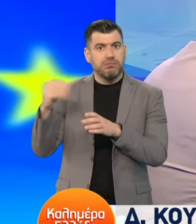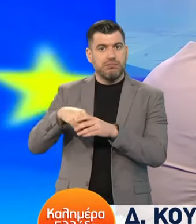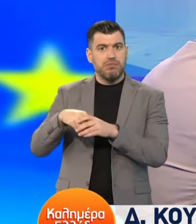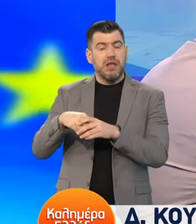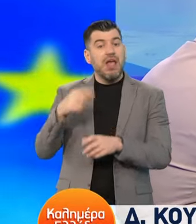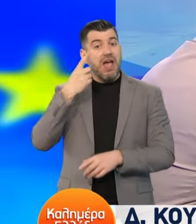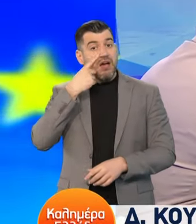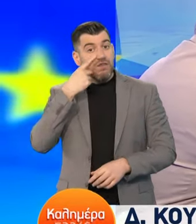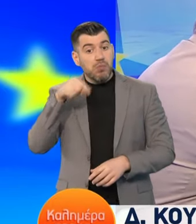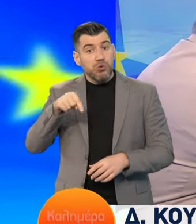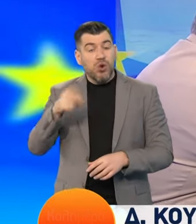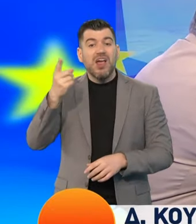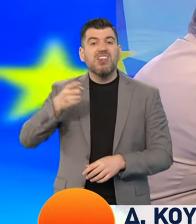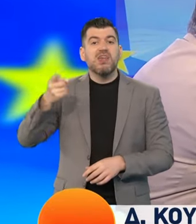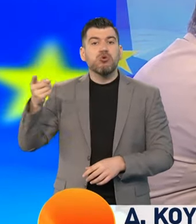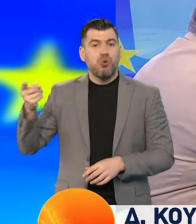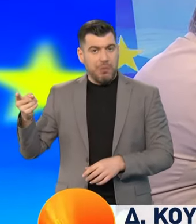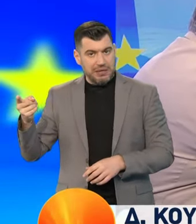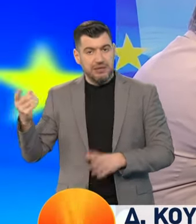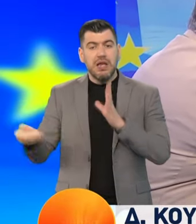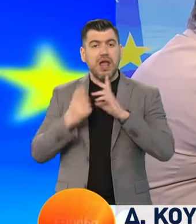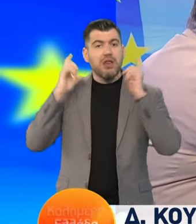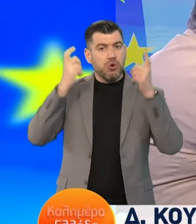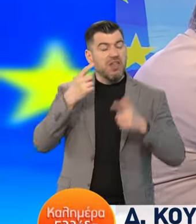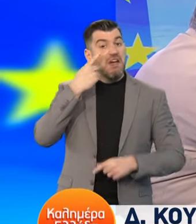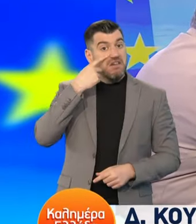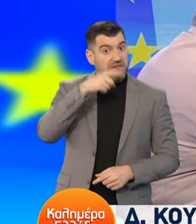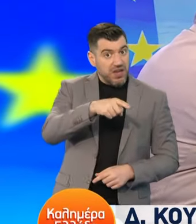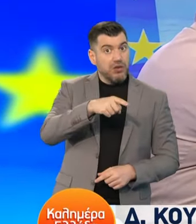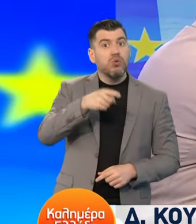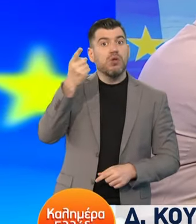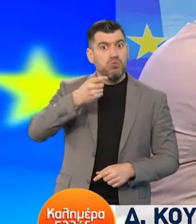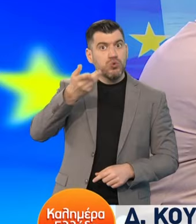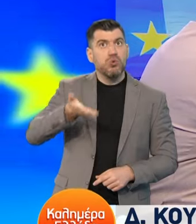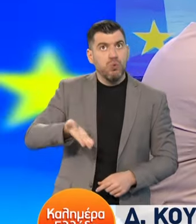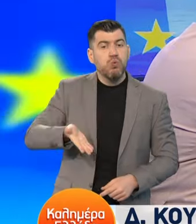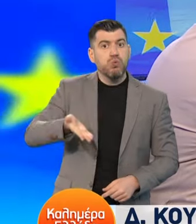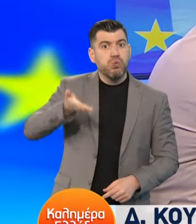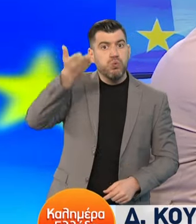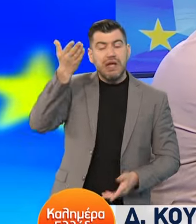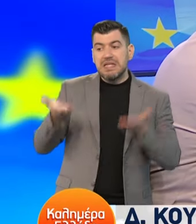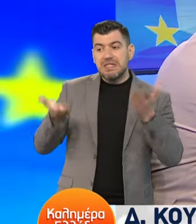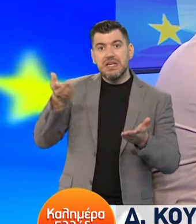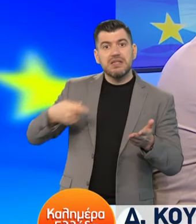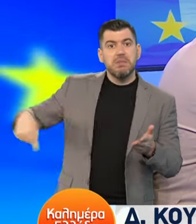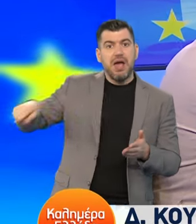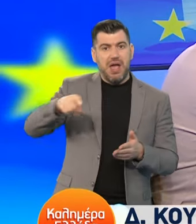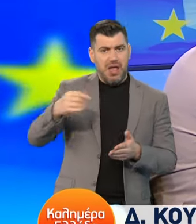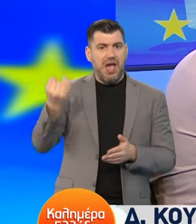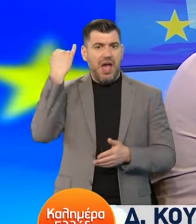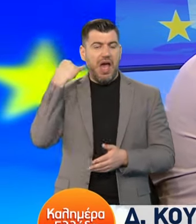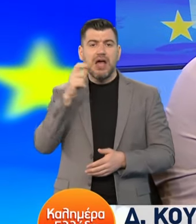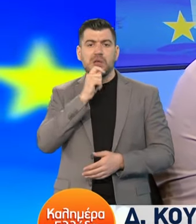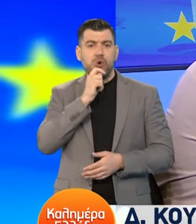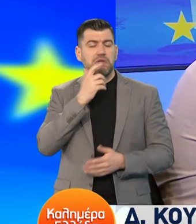που έχουμε αυτή τη στιγμή, θα δούμε τι θα γίνει την Κυριακή, φαίνεται ότι είναι πολύ μπροστά ως πρώτο κόμμα από τα υπόλοιπα κόμματα της αντιπολίτευσης. Θεωρείτε ότι